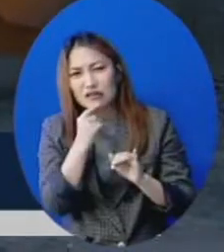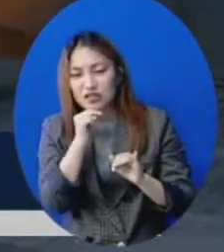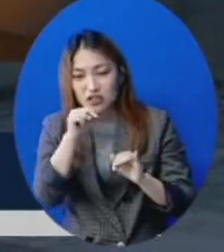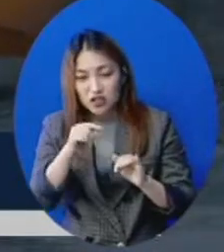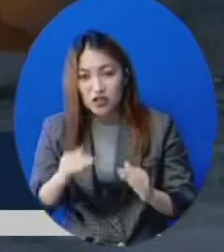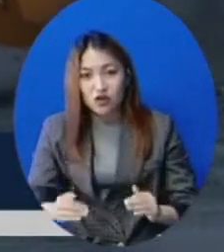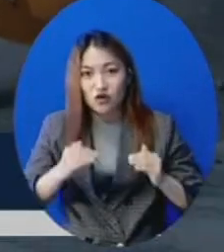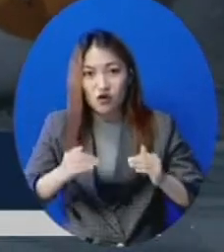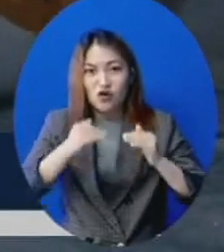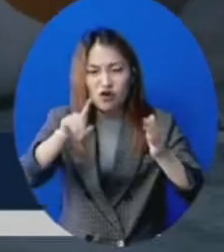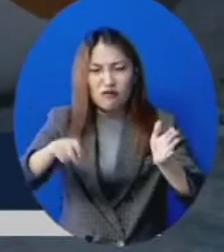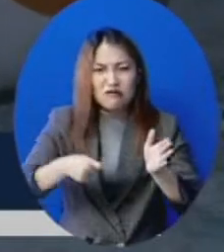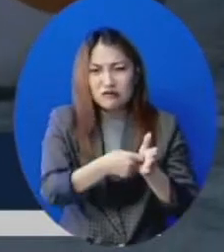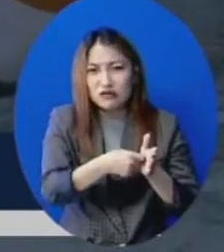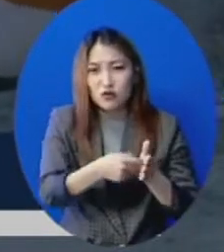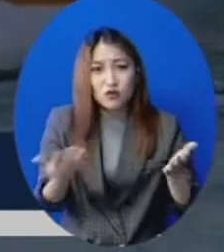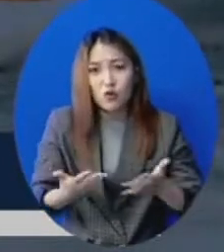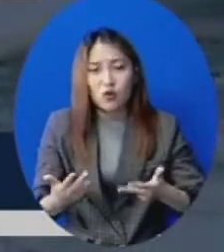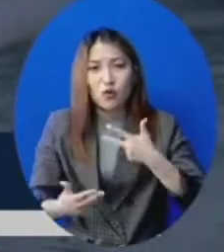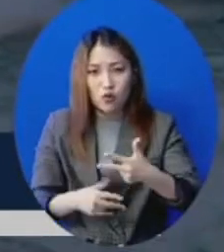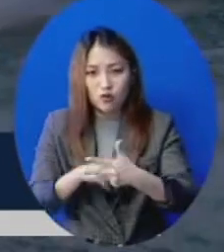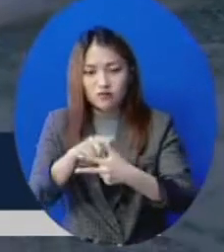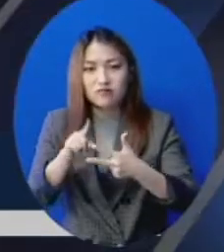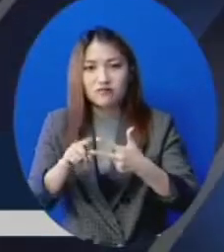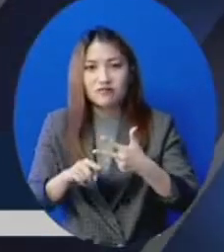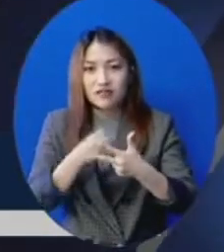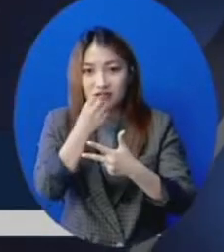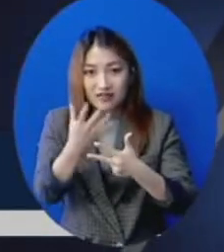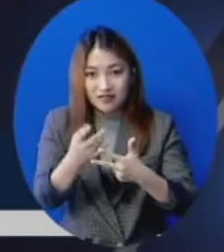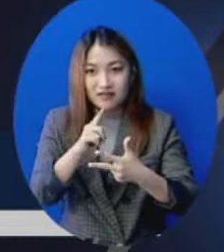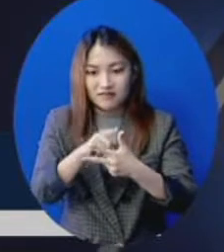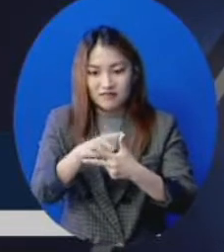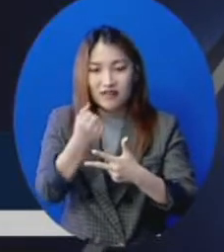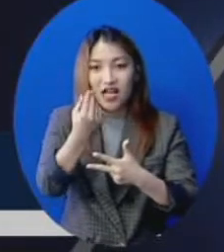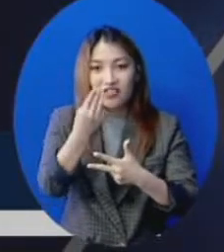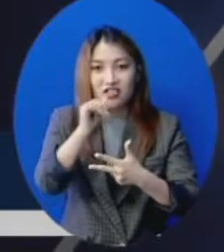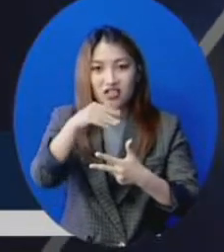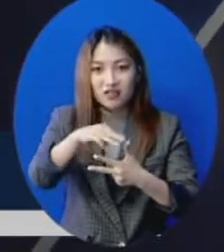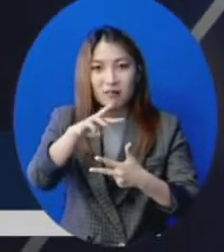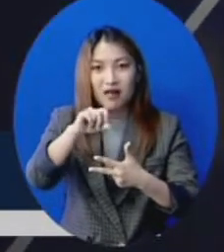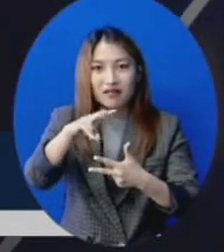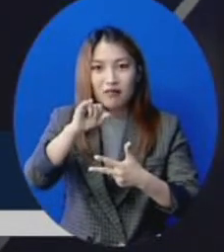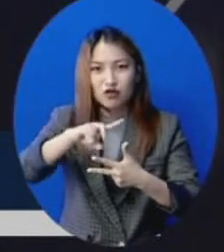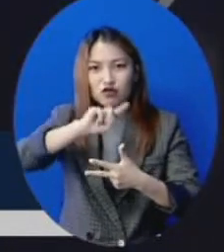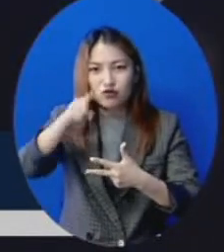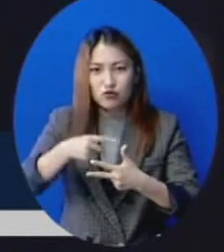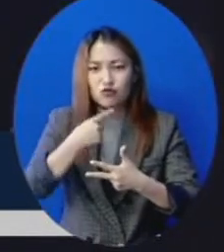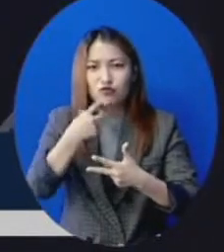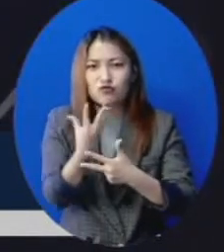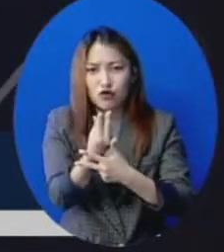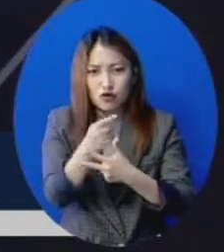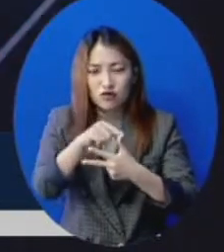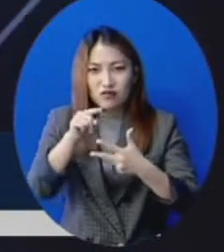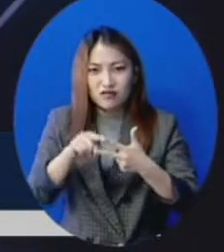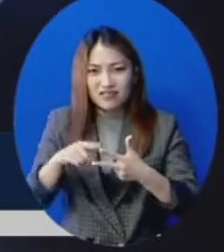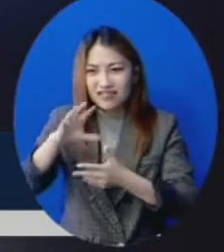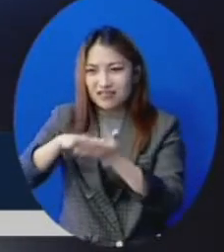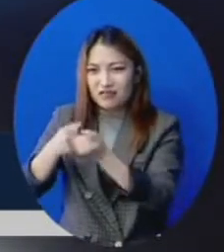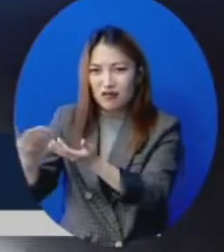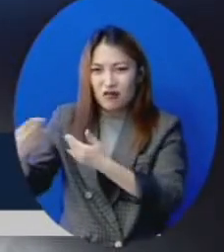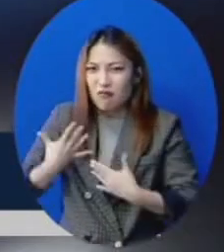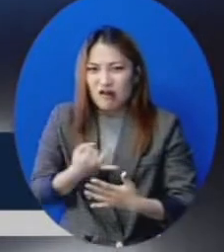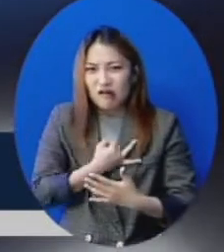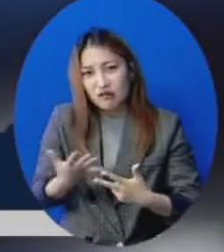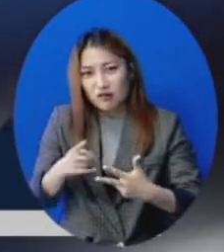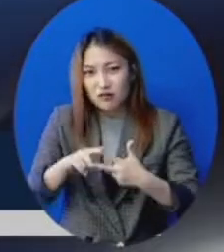уурхайн салбарын хөгжлийг хязгаарлаж байгаа 3 хүчин зүйлийг нэрлэлээ. Ашигт малтмлын тусгай зөвшөөрөл зөөрсөн, хөрөнгө оруулагчдын итгэл